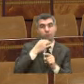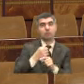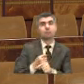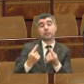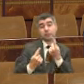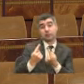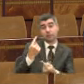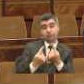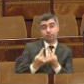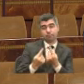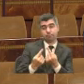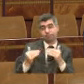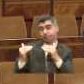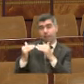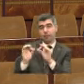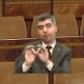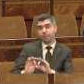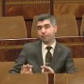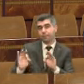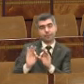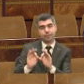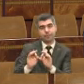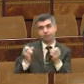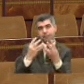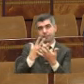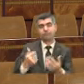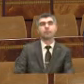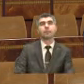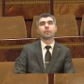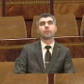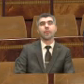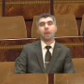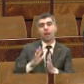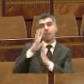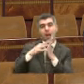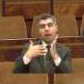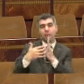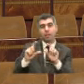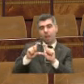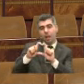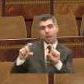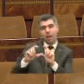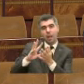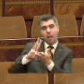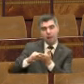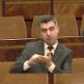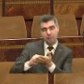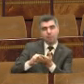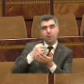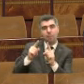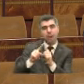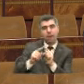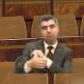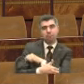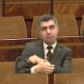قمة التناقض في نظري. كذلك برنامج رماد فيه حتى الناس ديال الهشاشة تيخلصوا 120 درهم